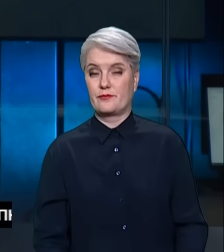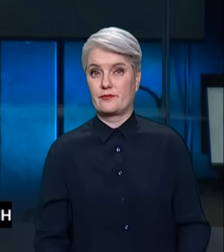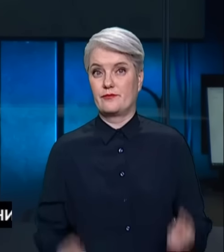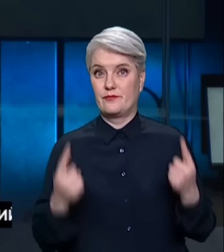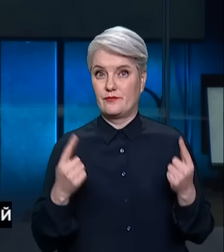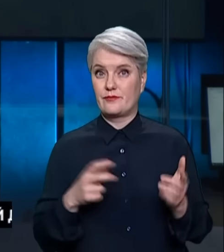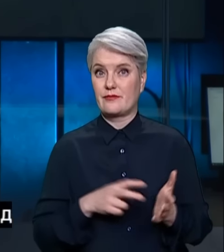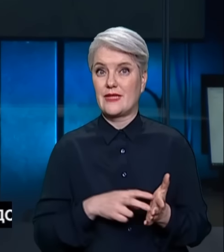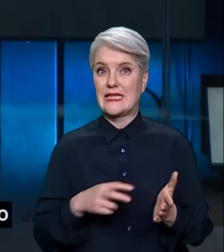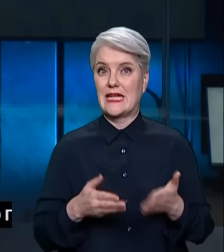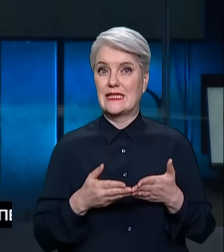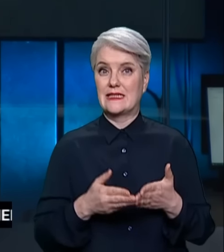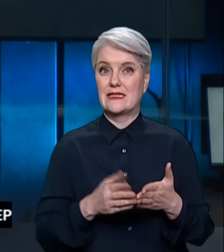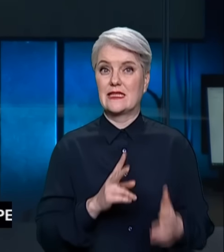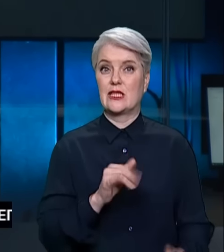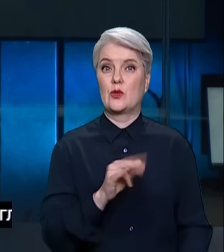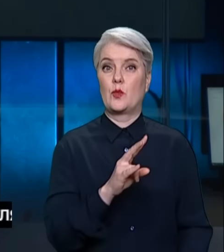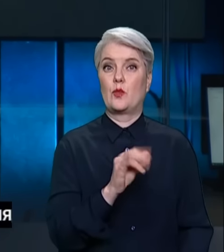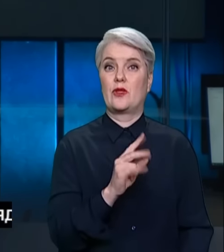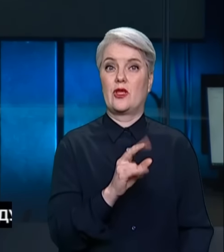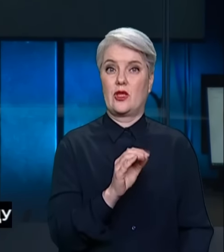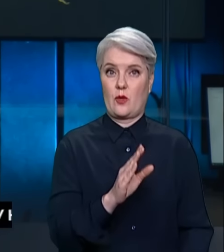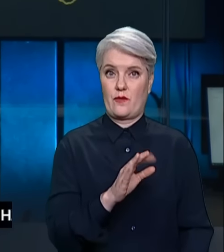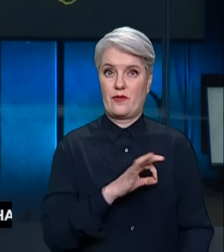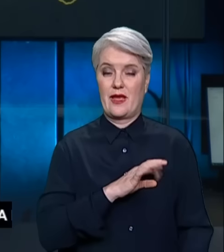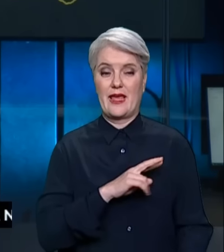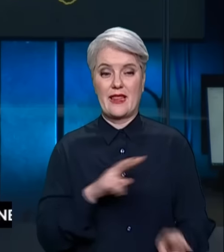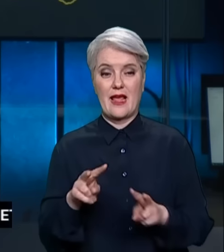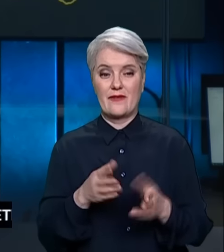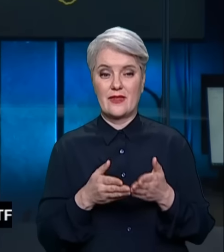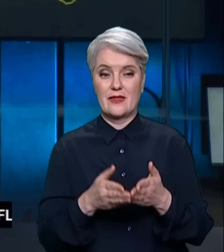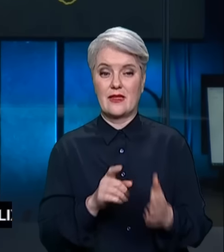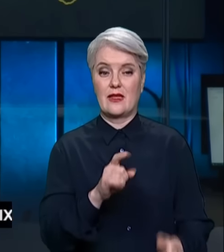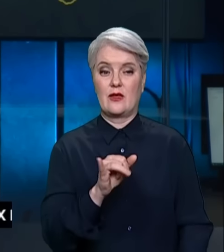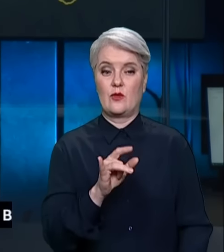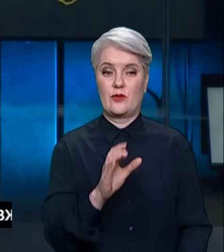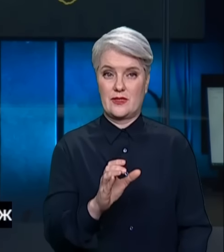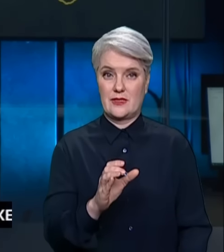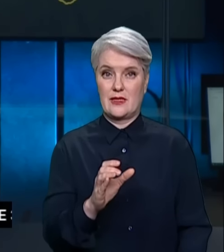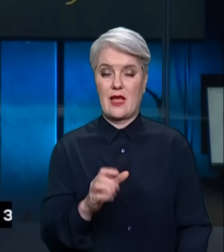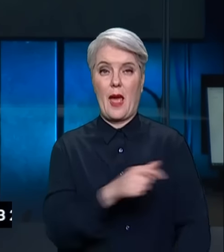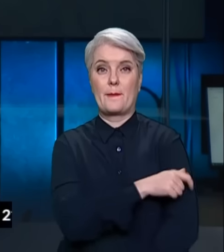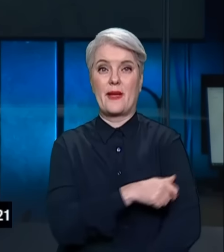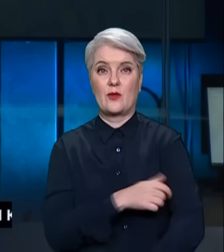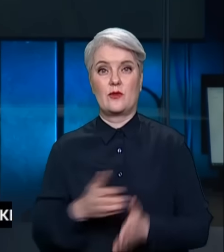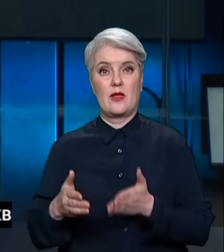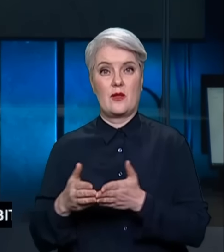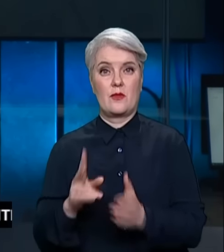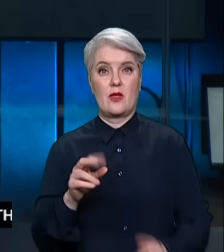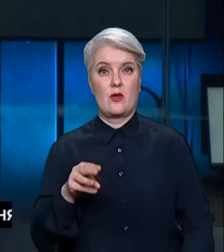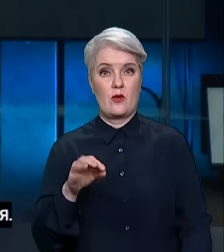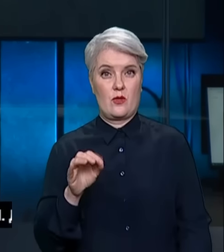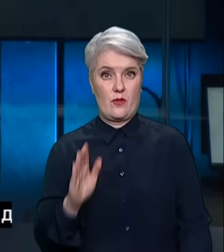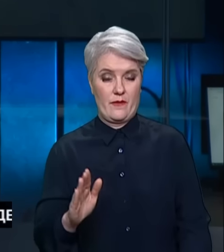Великий десантний Цезар Куніков, розвідувальний Іван Хурс і патрульний Сергій Котов. Це неповний